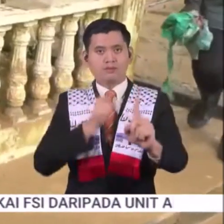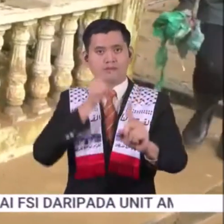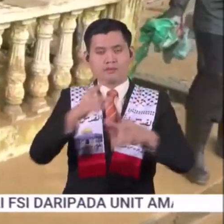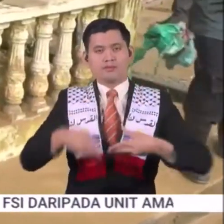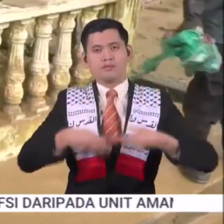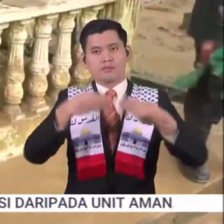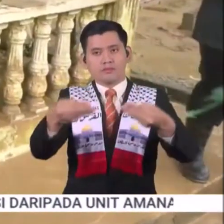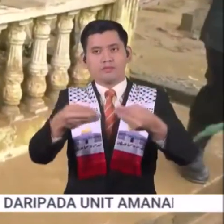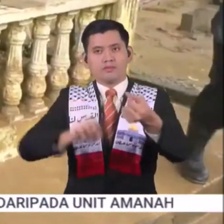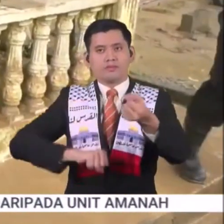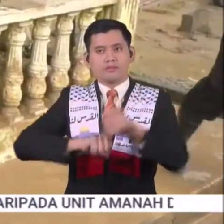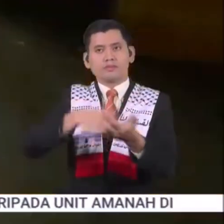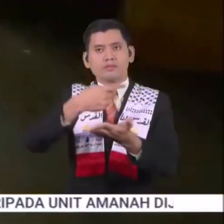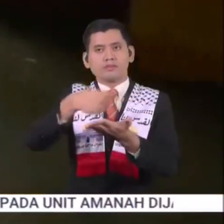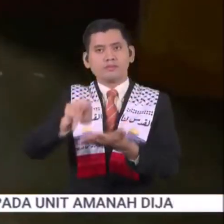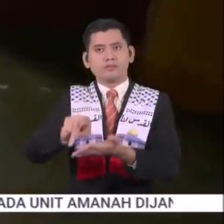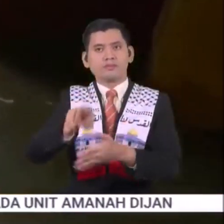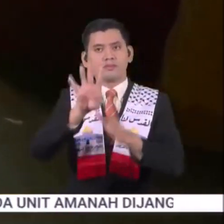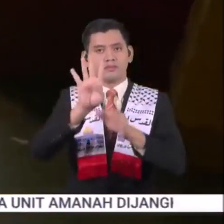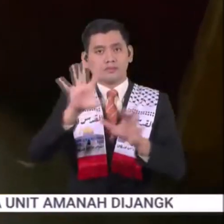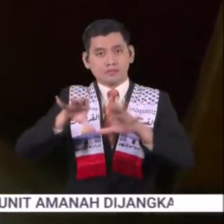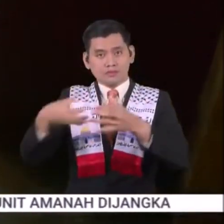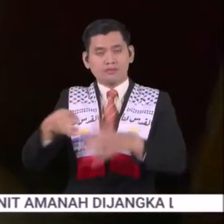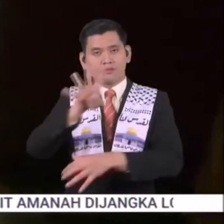rebat kepada golongan B40